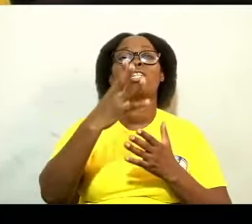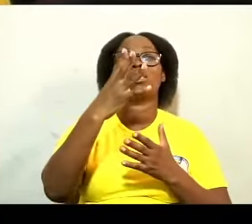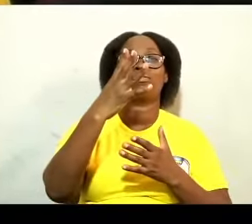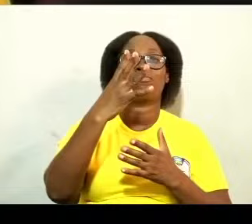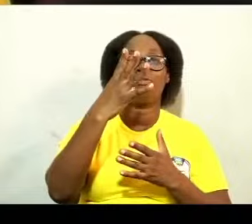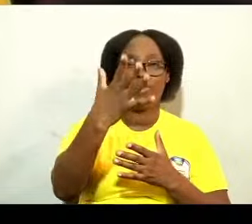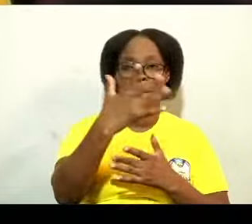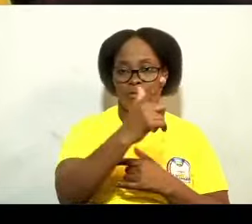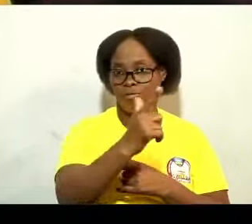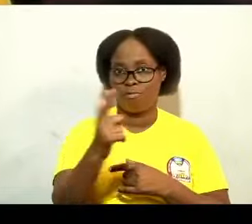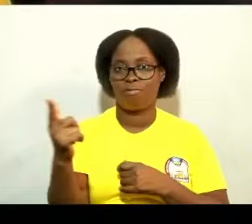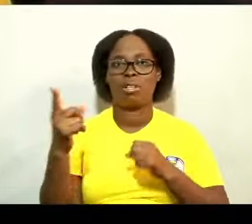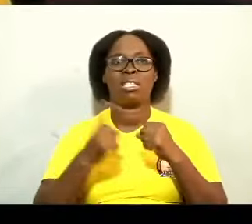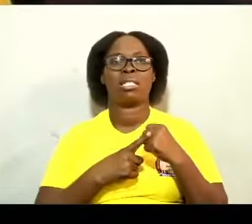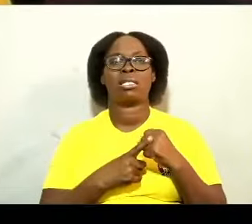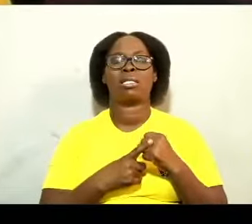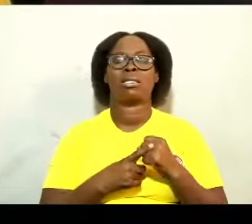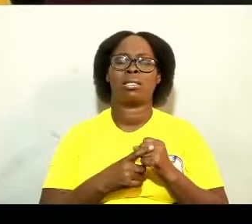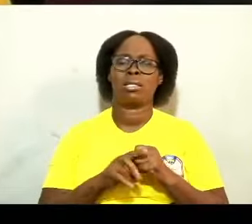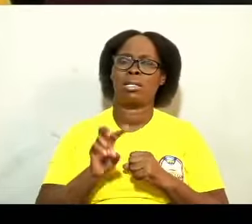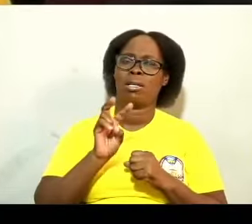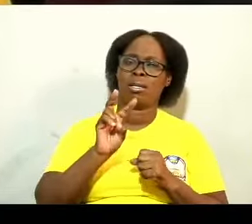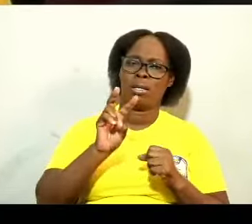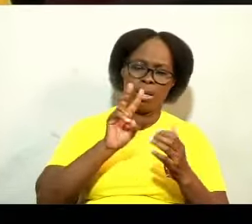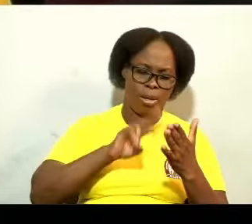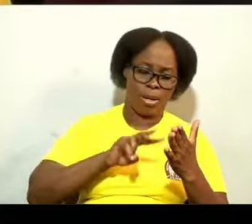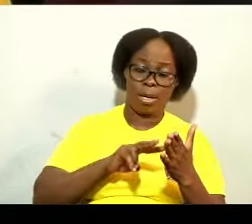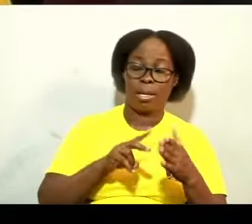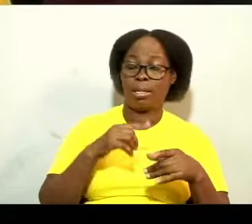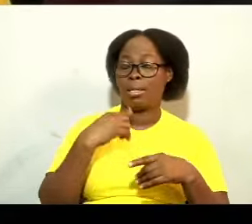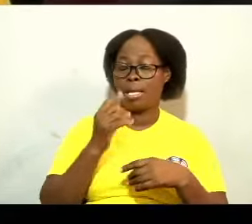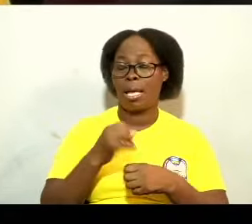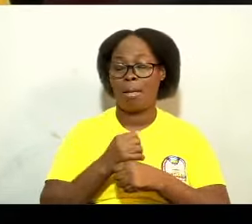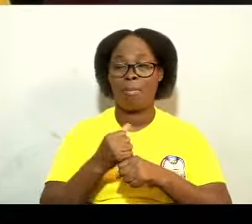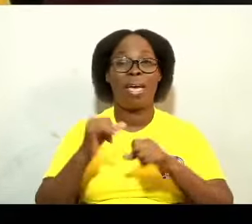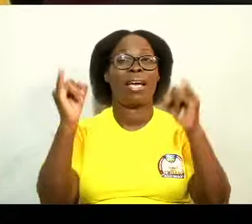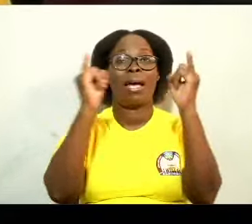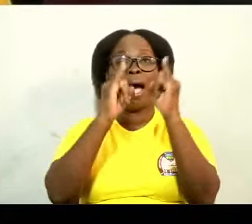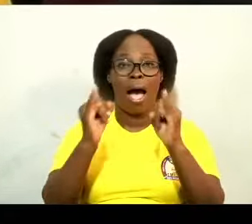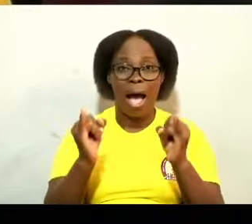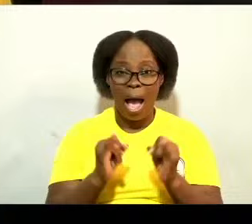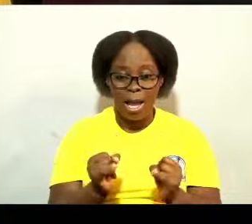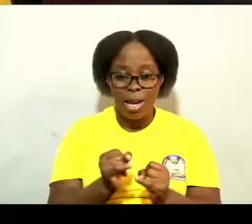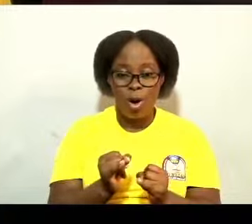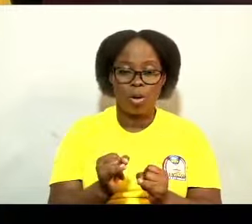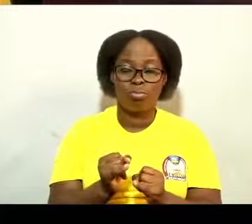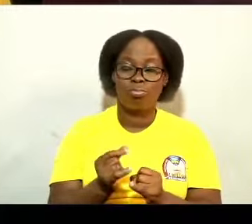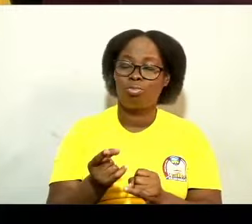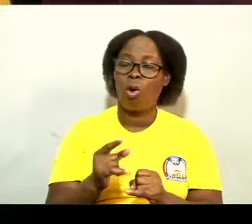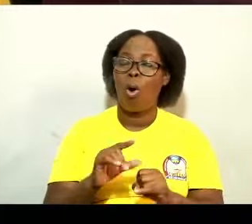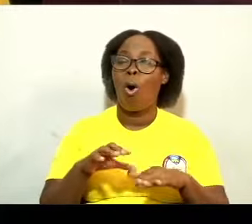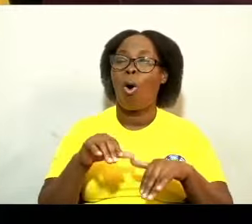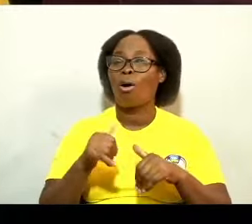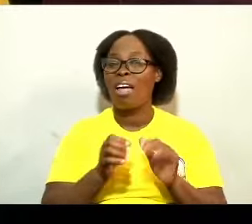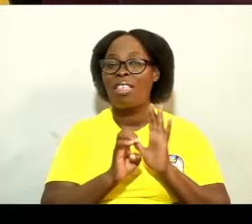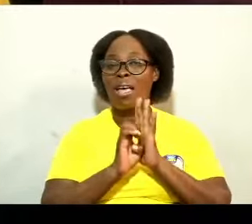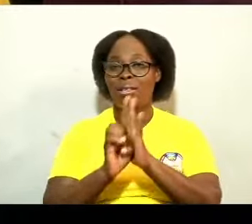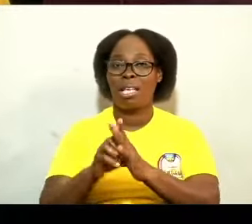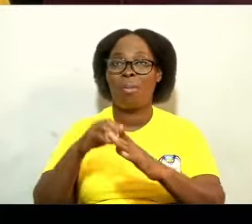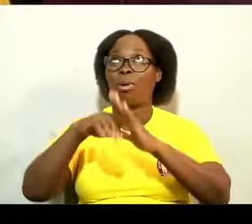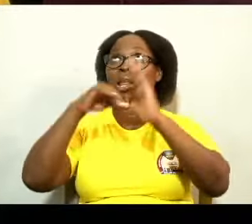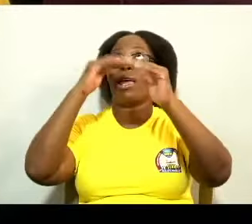6. Angalia vizuri, anasema usijifanyie sanamu ya kuchonga wala mfano wa chochote kilicho juu